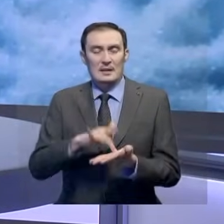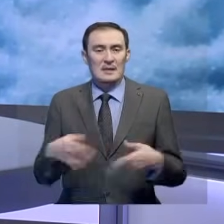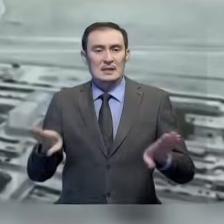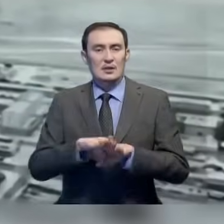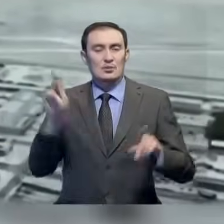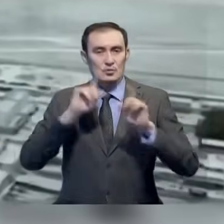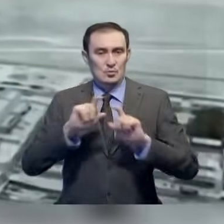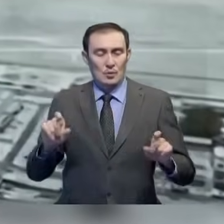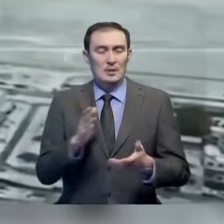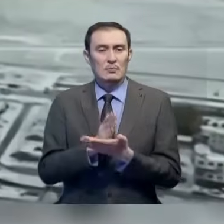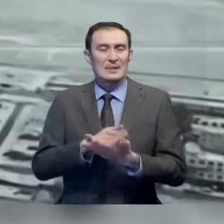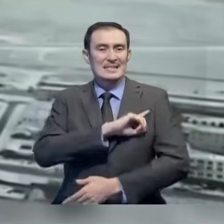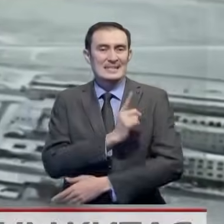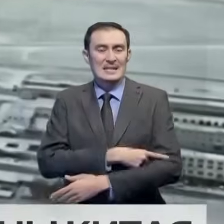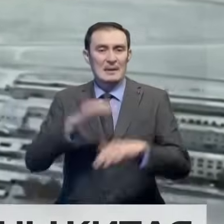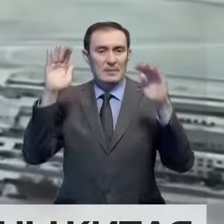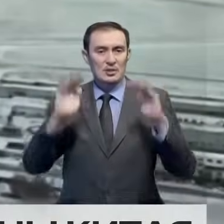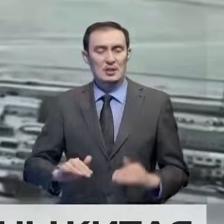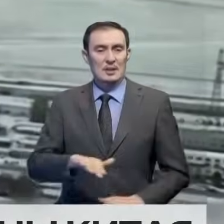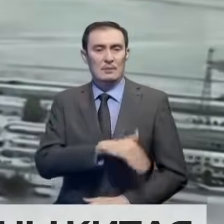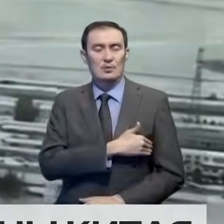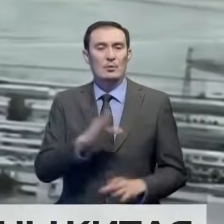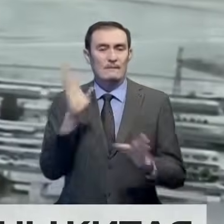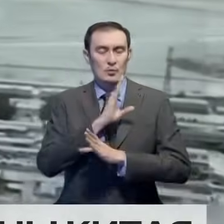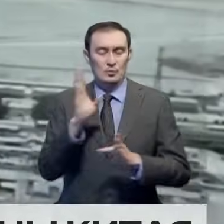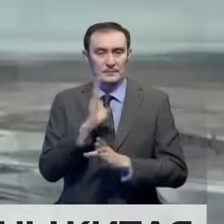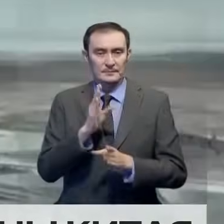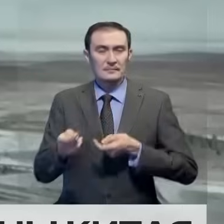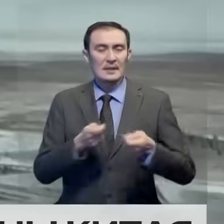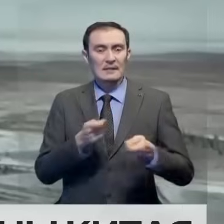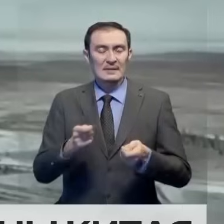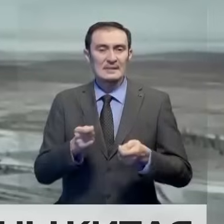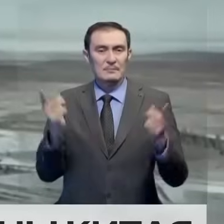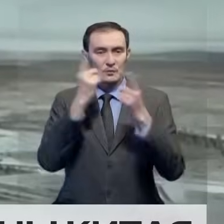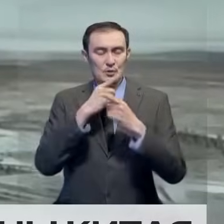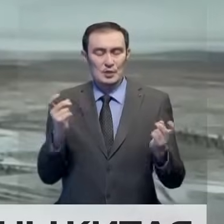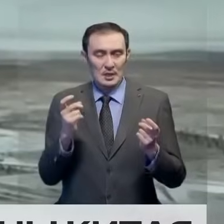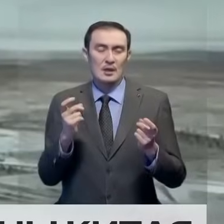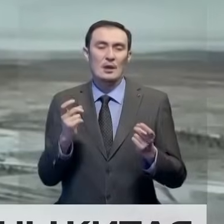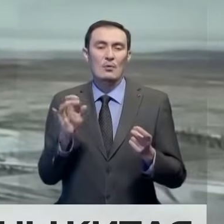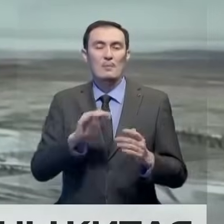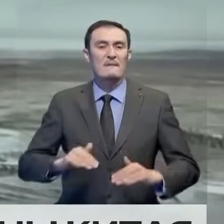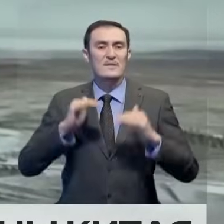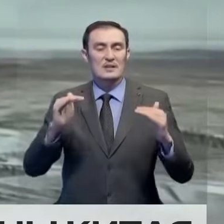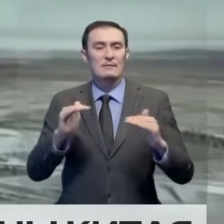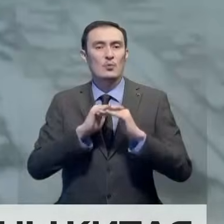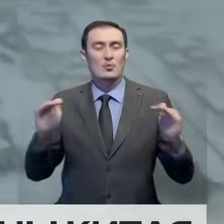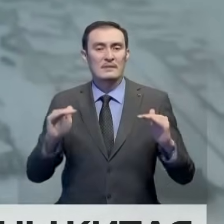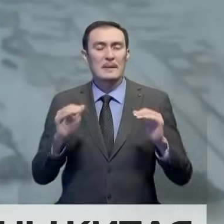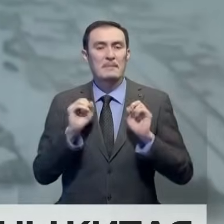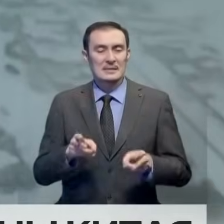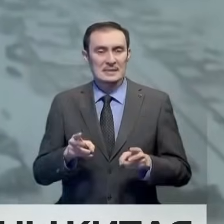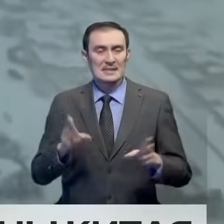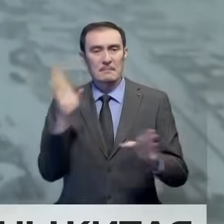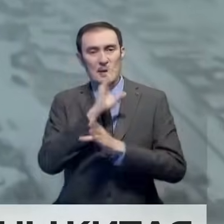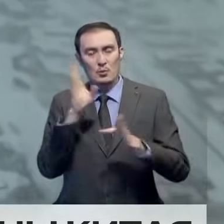закрыты школы. Наблюдается сильное понижение температуры воздуха. Власти выпустили предупреждение повышенного уровня из-за погоды